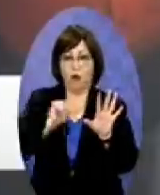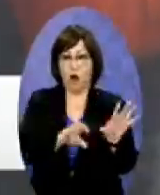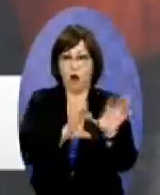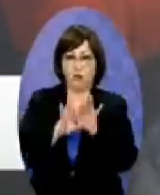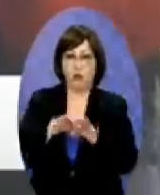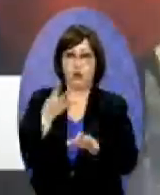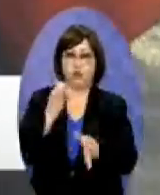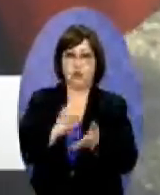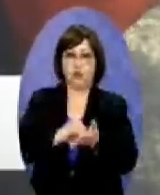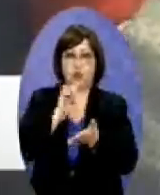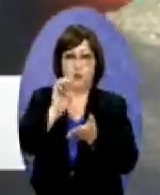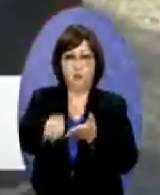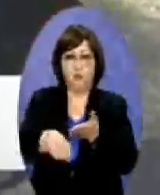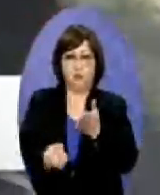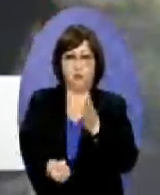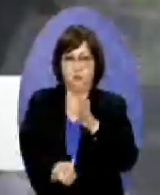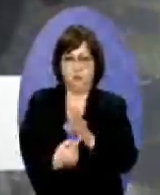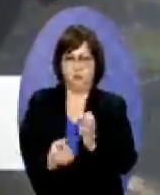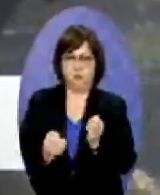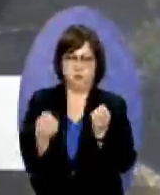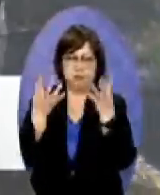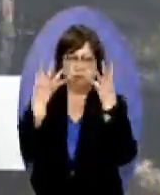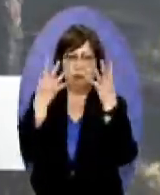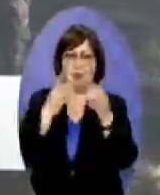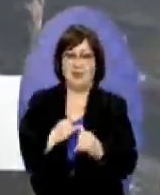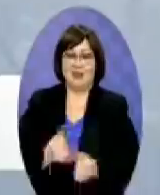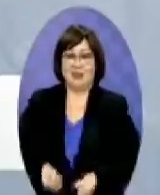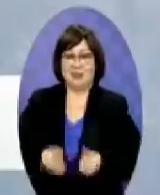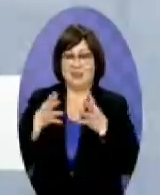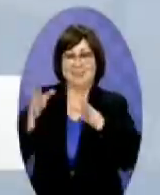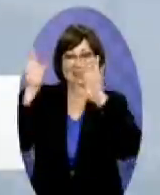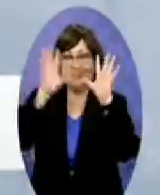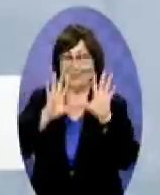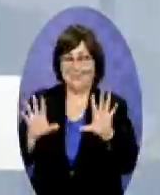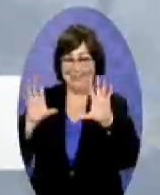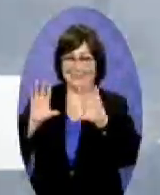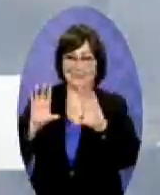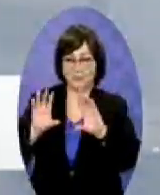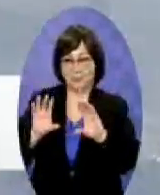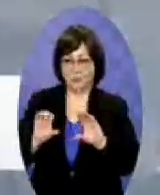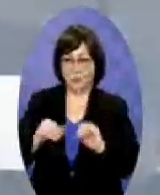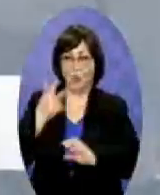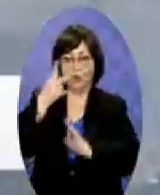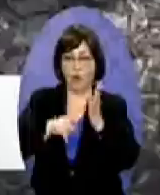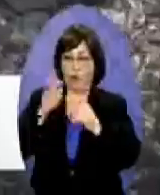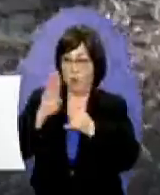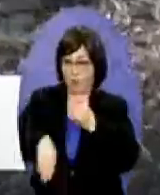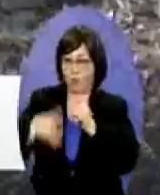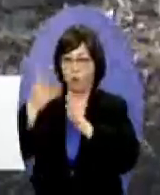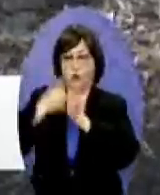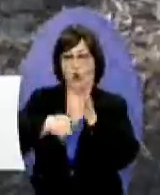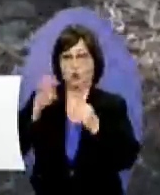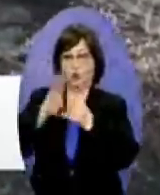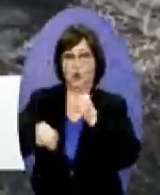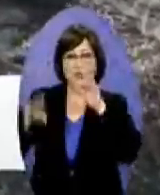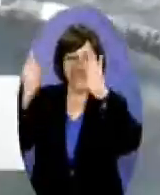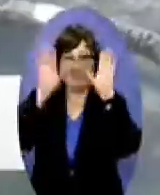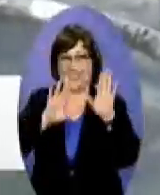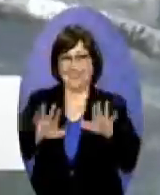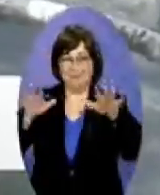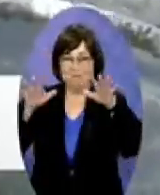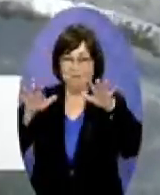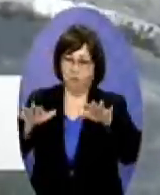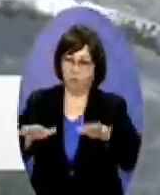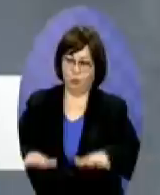төгрөгийн хохирол учирсан. Олон жилийн дунджаар цасан бүрхүүл 3 сарын сүүл 4 сарын ихээр хайлдаг бол энэ жилийн хувьд эрт дулаарч 3